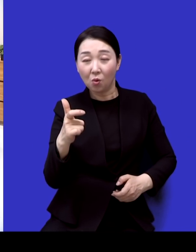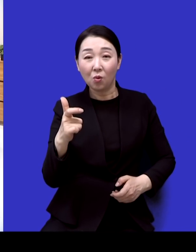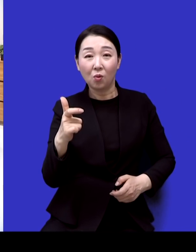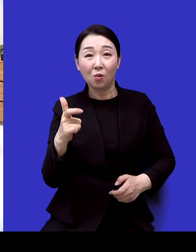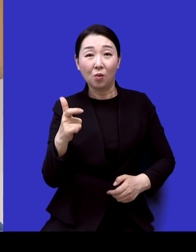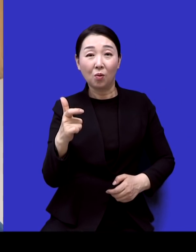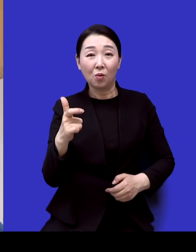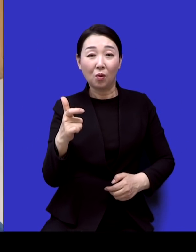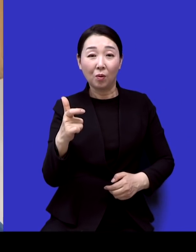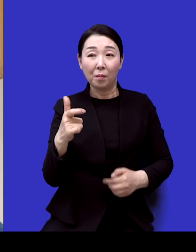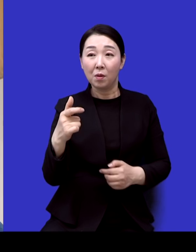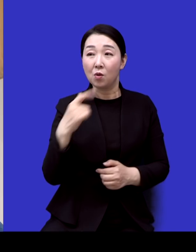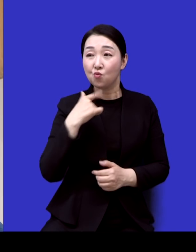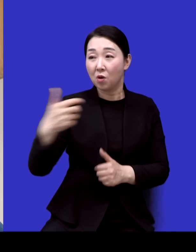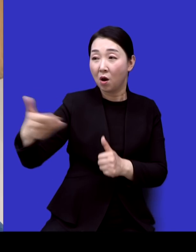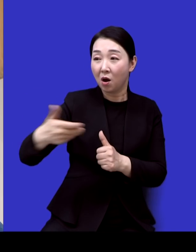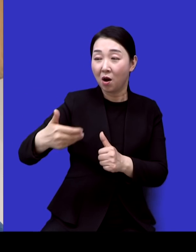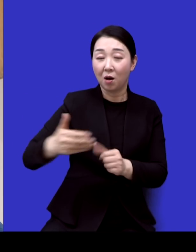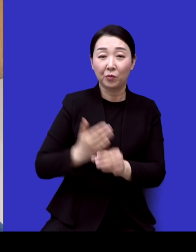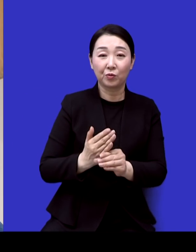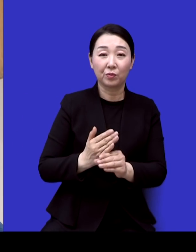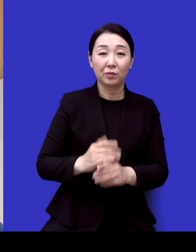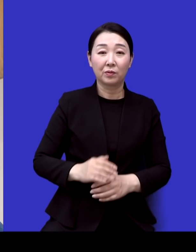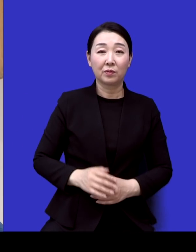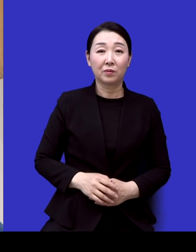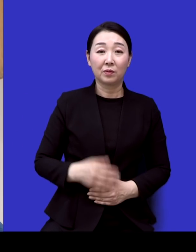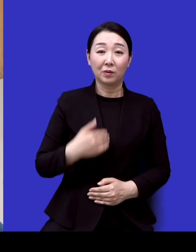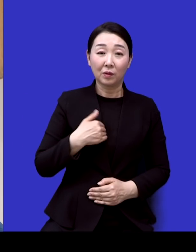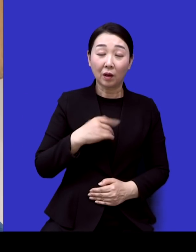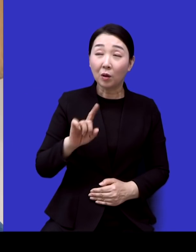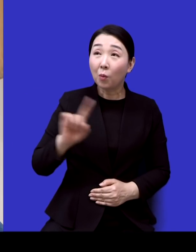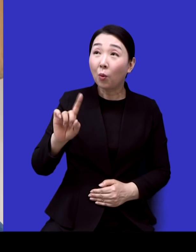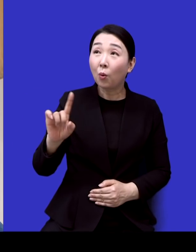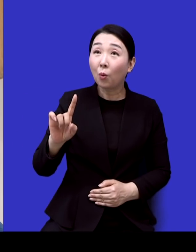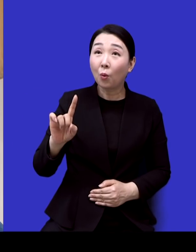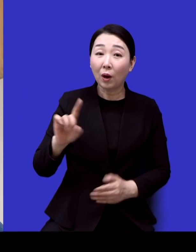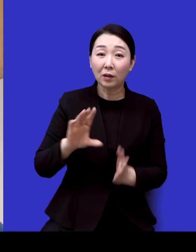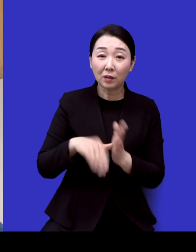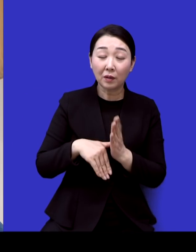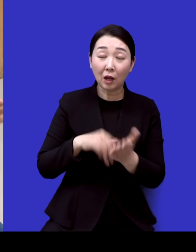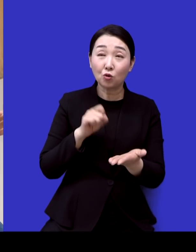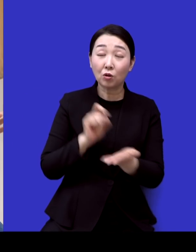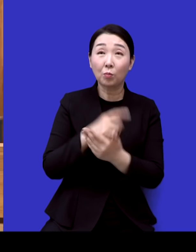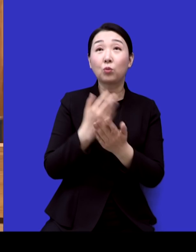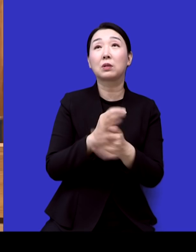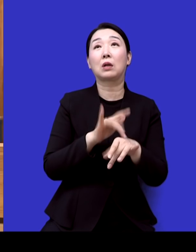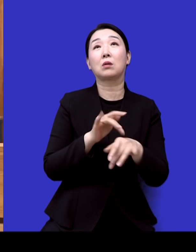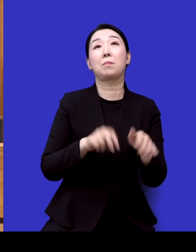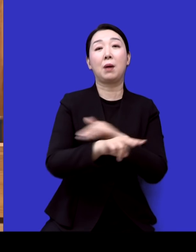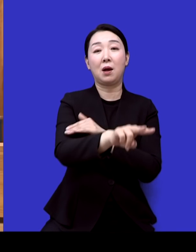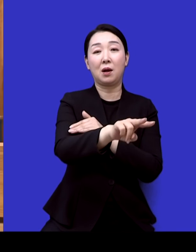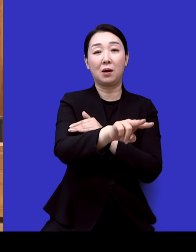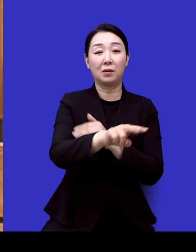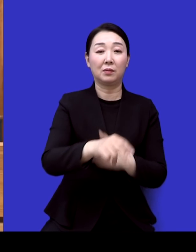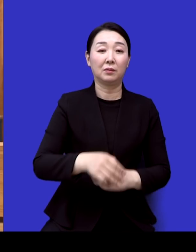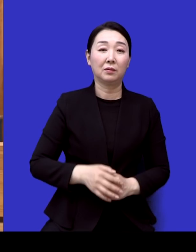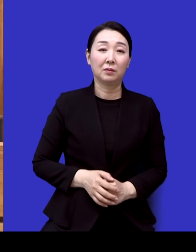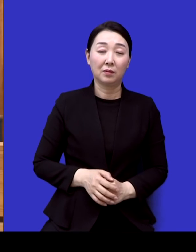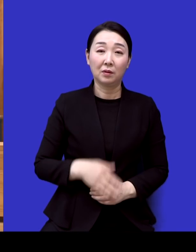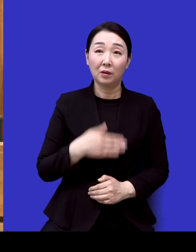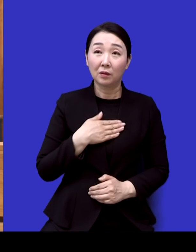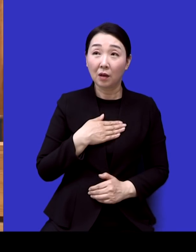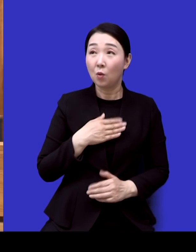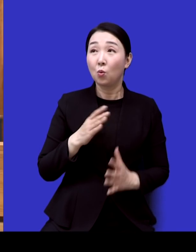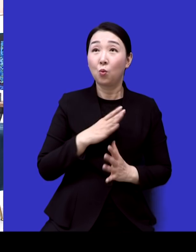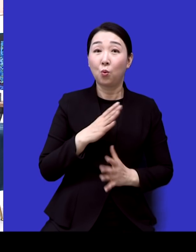예. 막 위협을 하는데 제가 이게 뭐지 하는 순간 저랑 축구하던 애들이 다 사라졌어요. 다 도망간 거예요. 뭐지? 저는